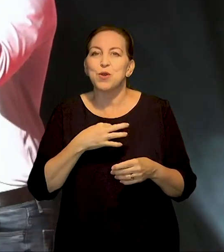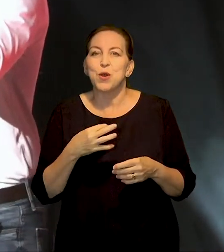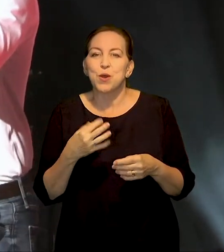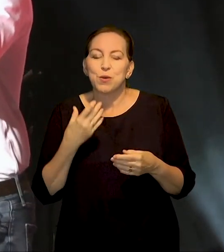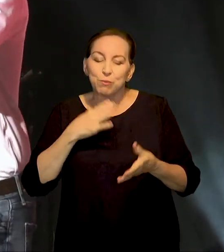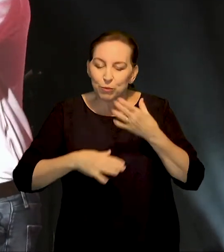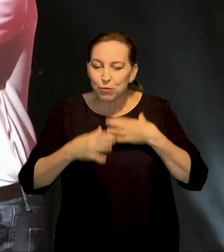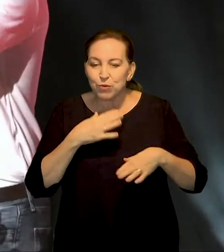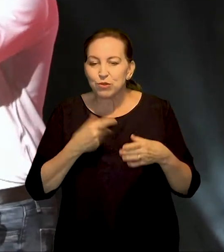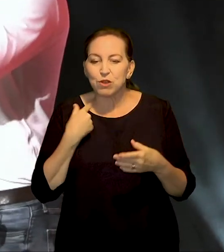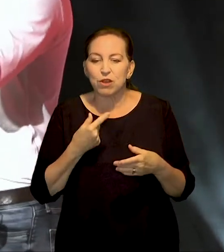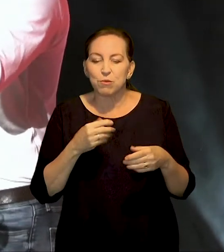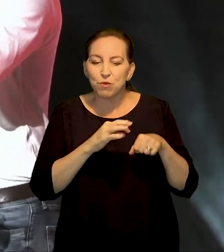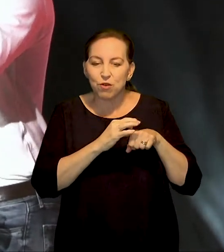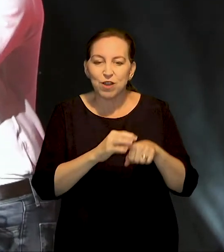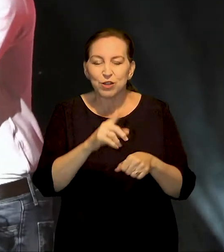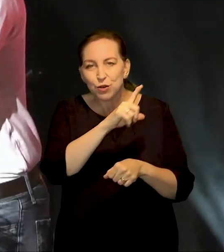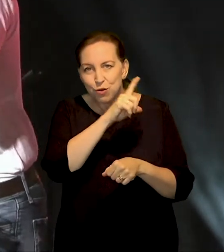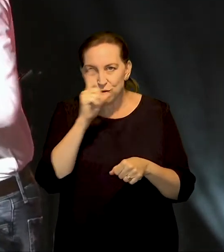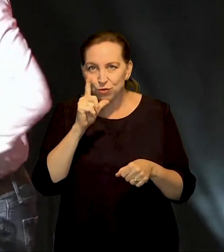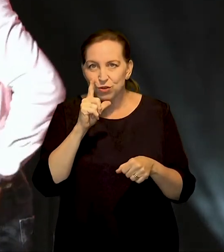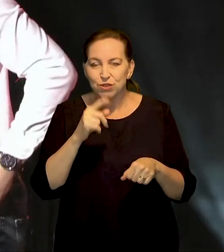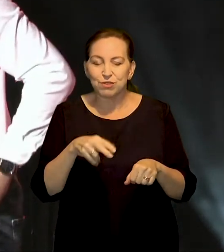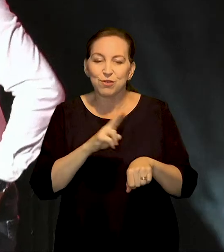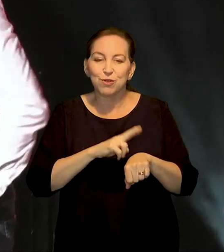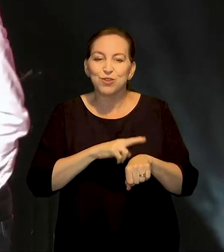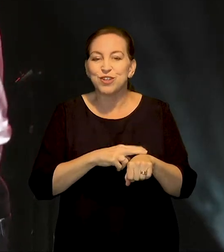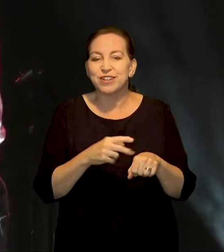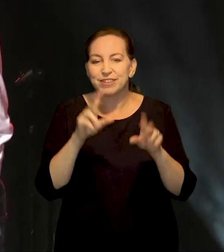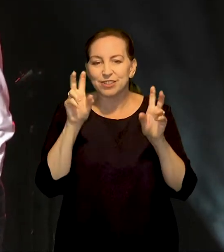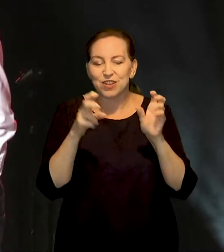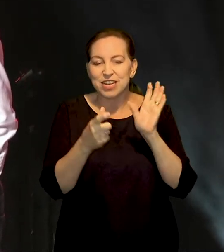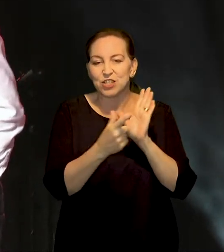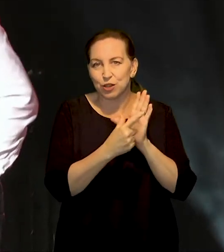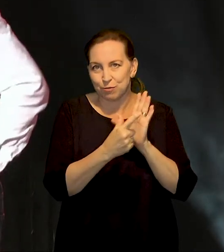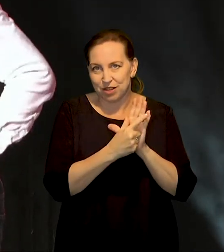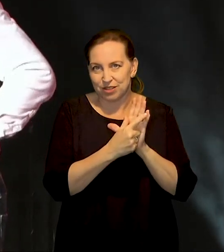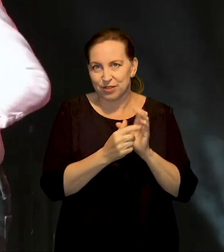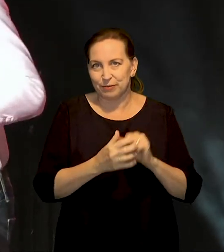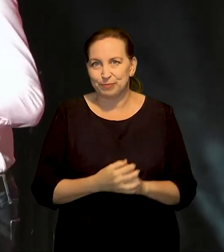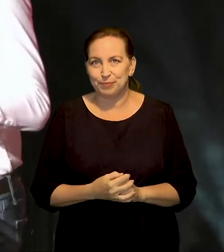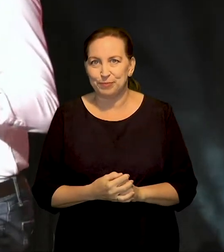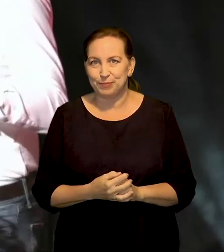światło, i chcę ją przytoczyć teraz, na tą przypowieść w moich oczach.